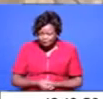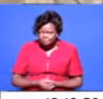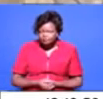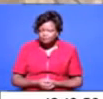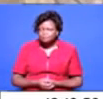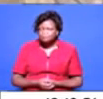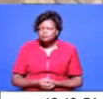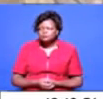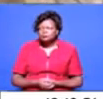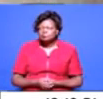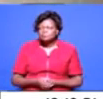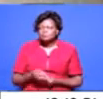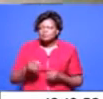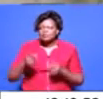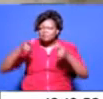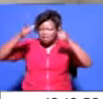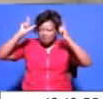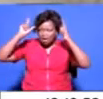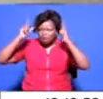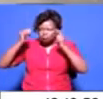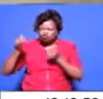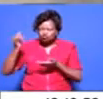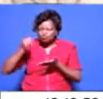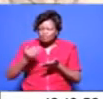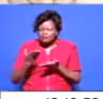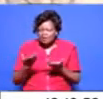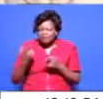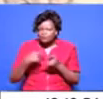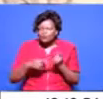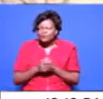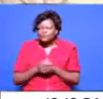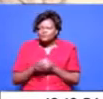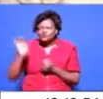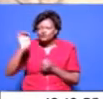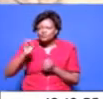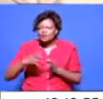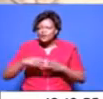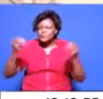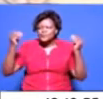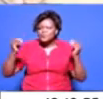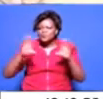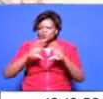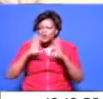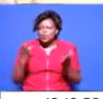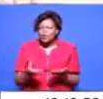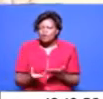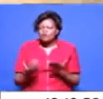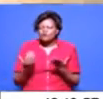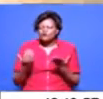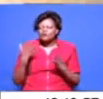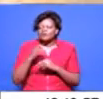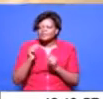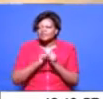aliyechorwa ukutani anaitwa Yurok wa Ulaya, ambaye alitoweka duniani katika miaka zaidi ya 10,000